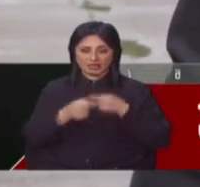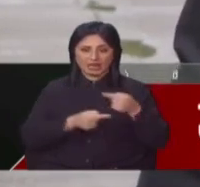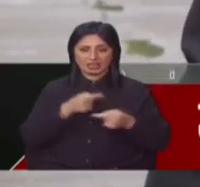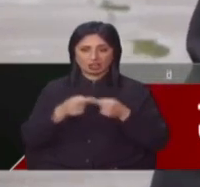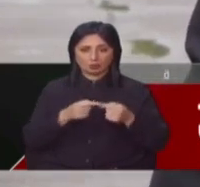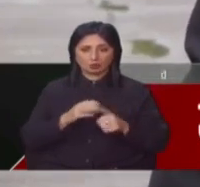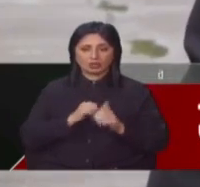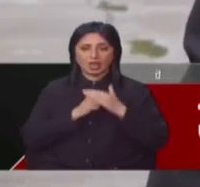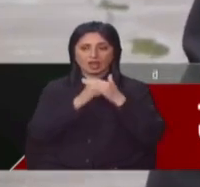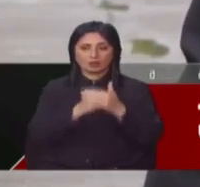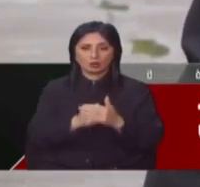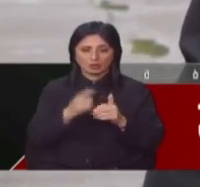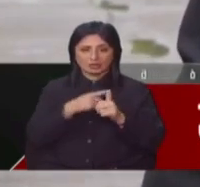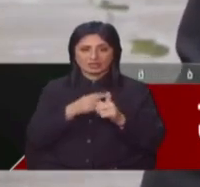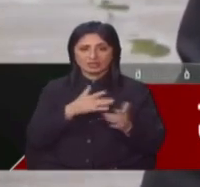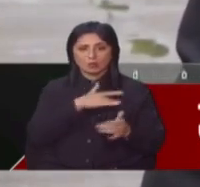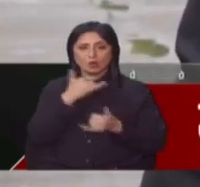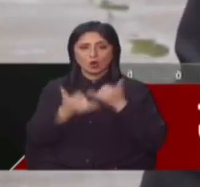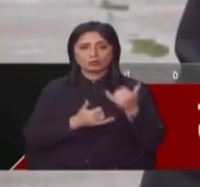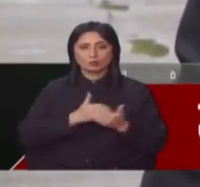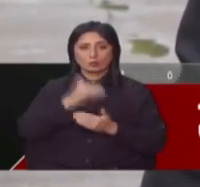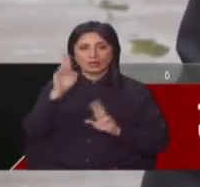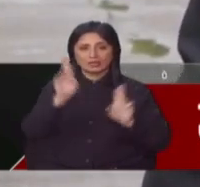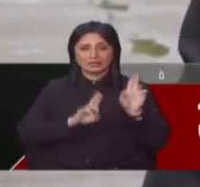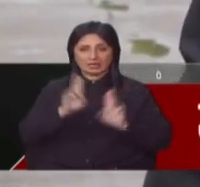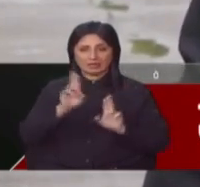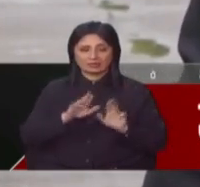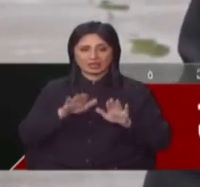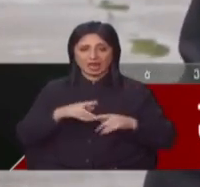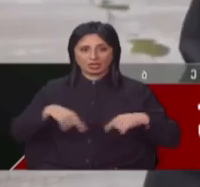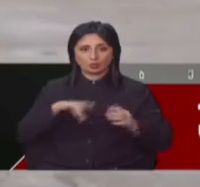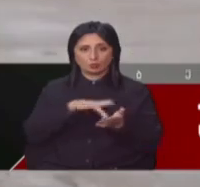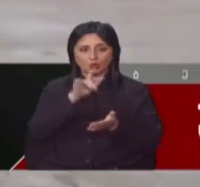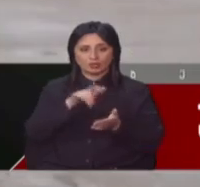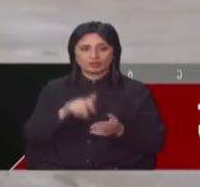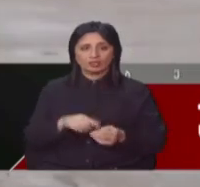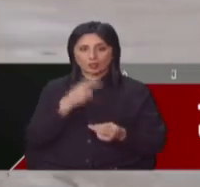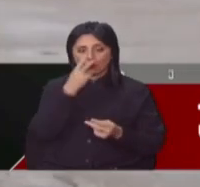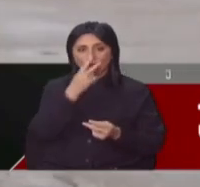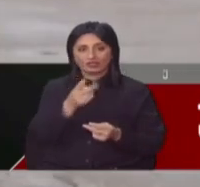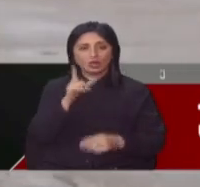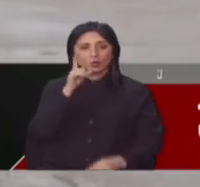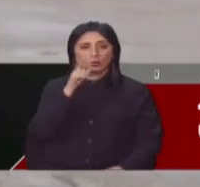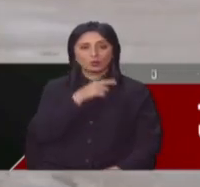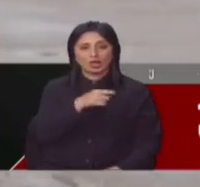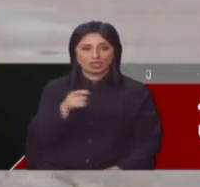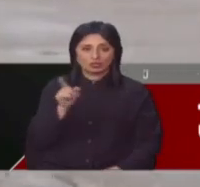ტრადიციული ავტორიტეტი და სახელი და მოემსახუროს უმაღლესი სტანდარტით ადგილობრივ მოსახლეებს. მოვინახულეთ